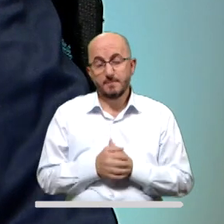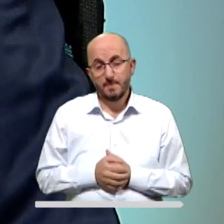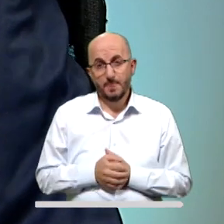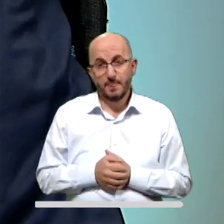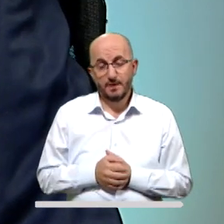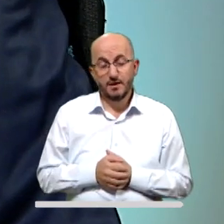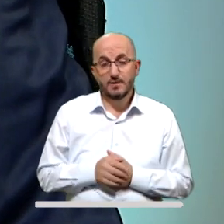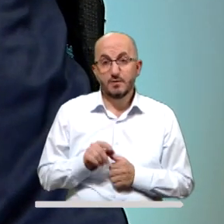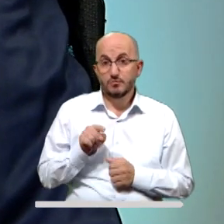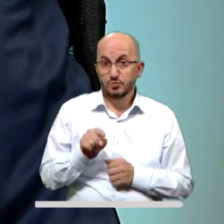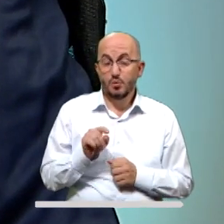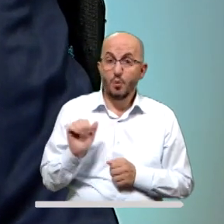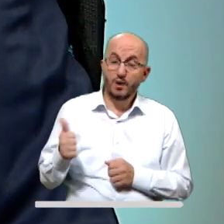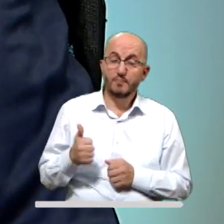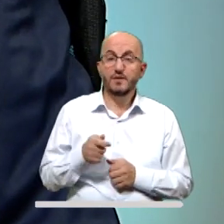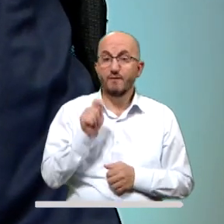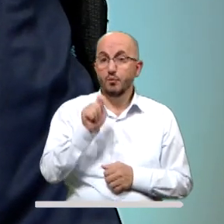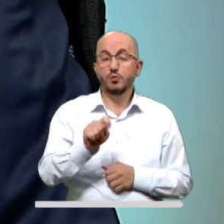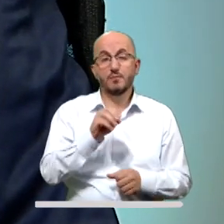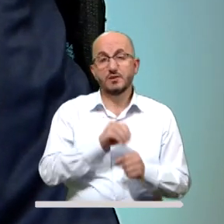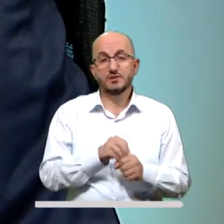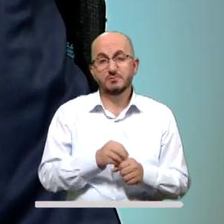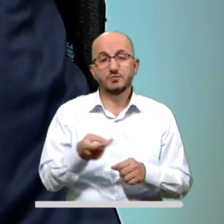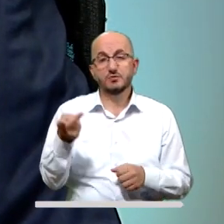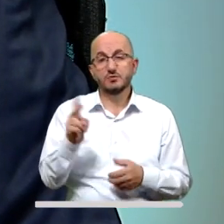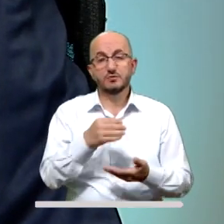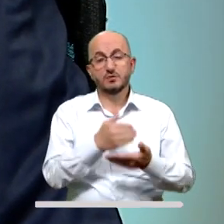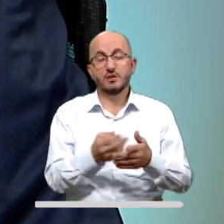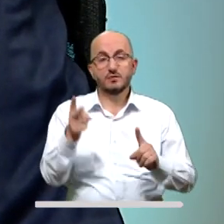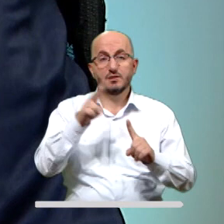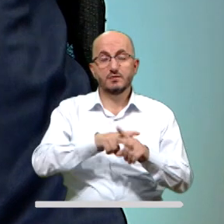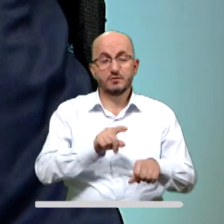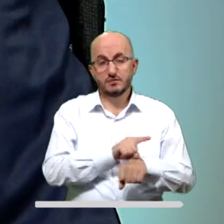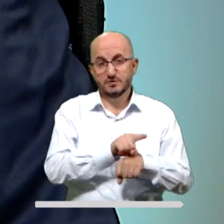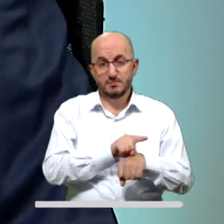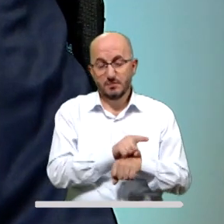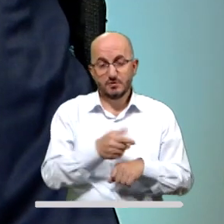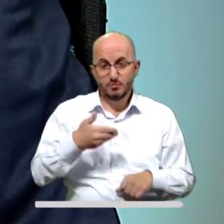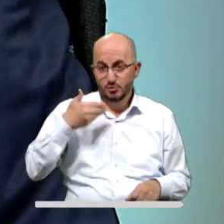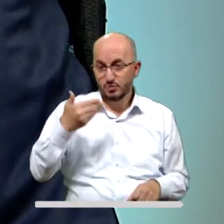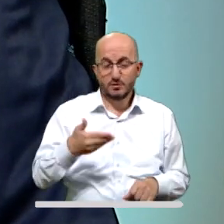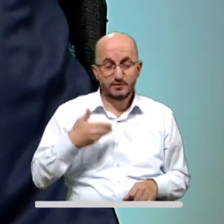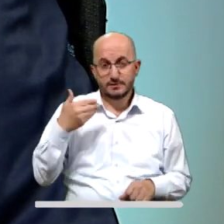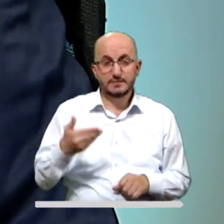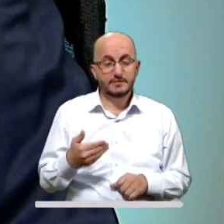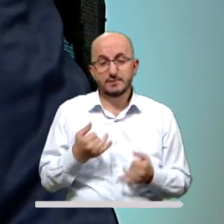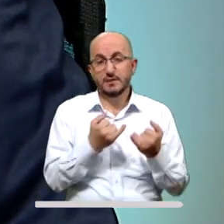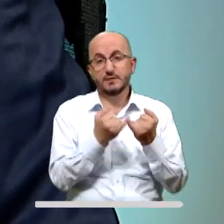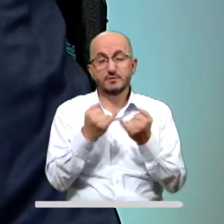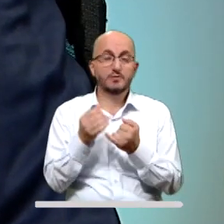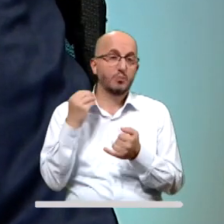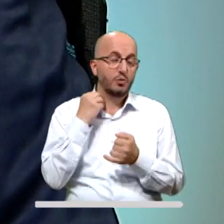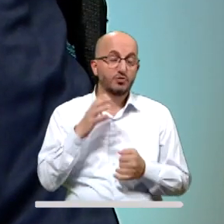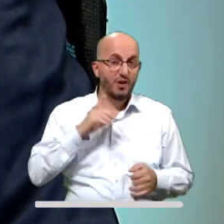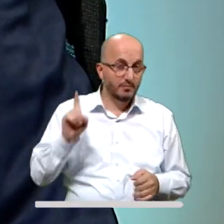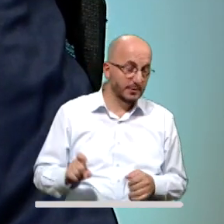işin önemini vurgulamak için, mesela bir cenazeye iştirak ettiği zaman buyururlardı ki, kardeşinizin borcu var